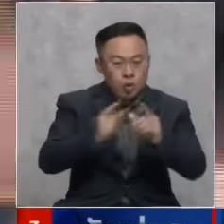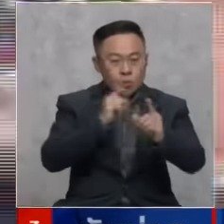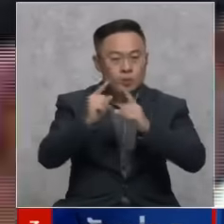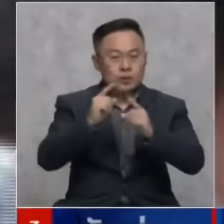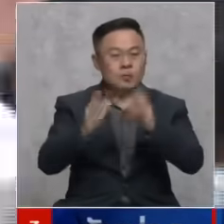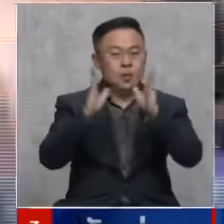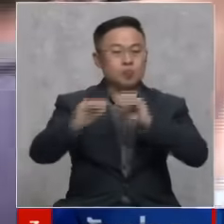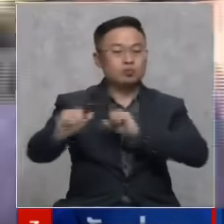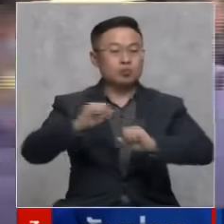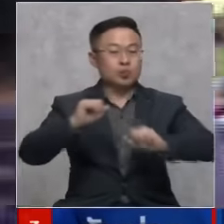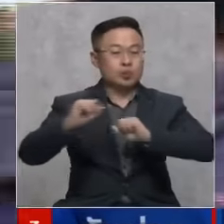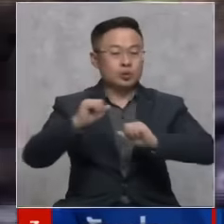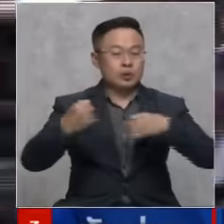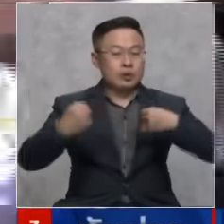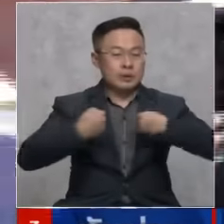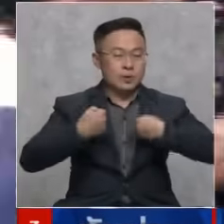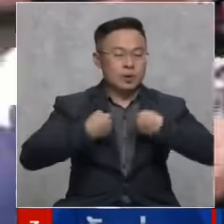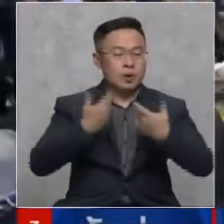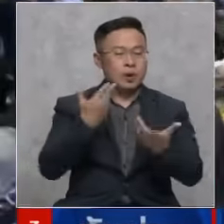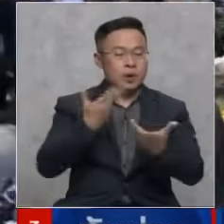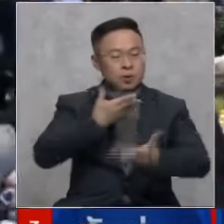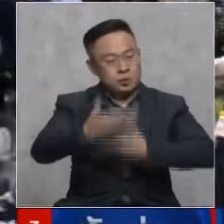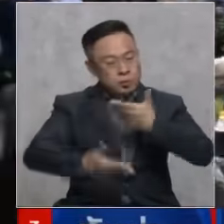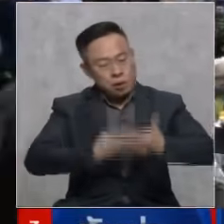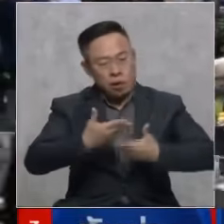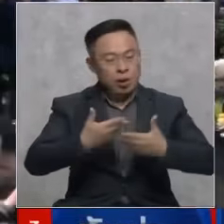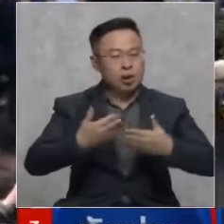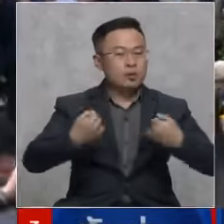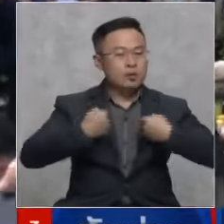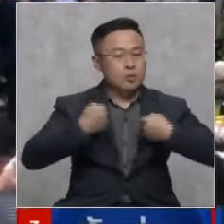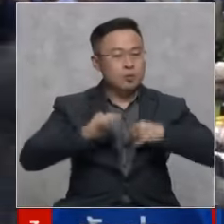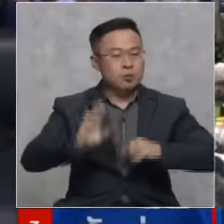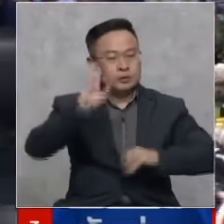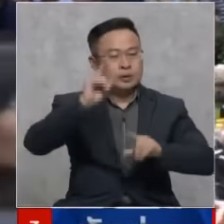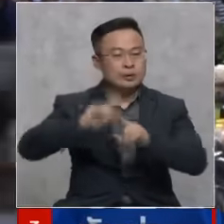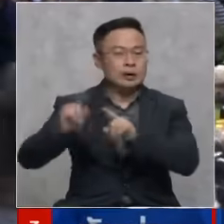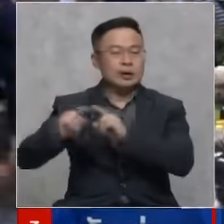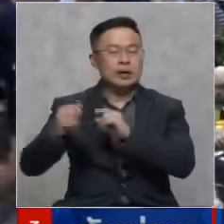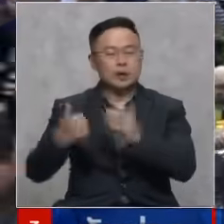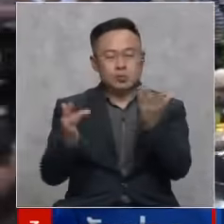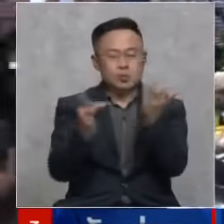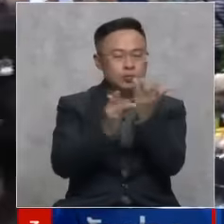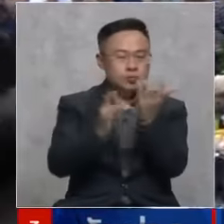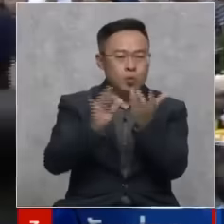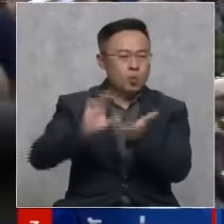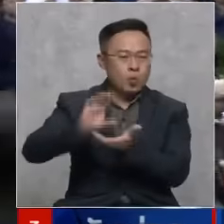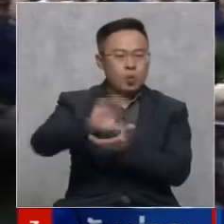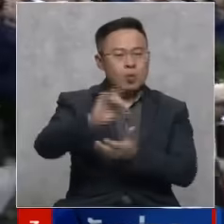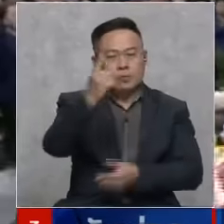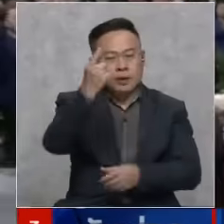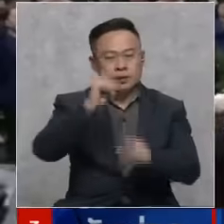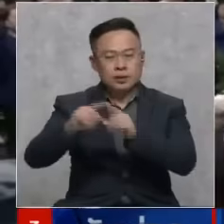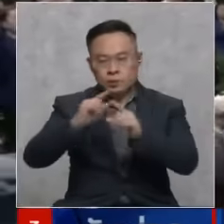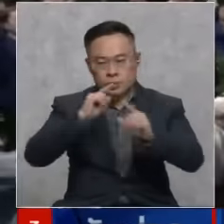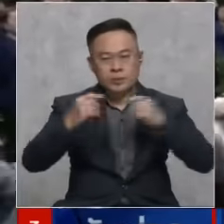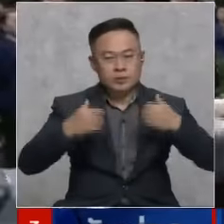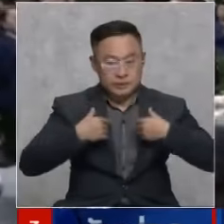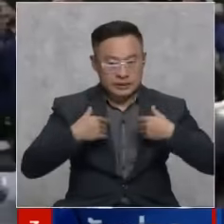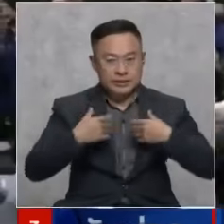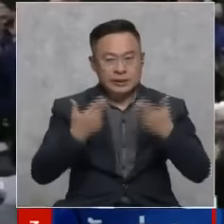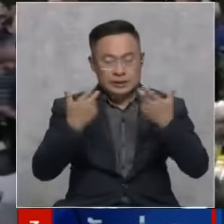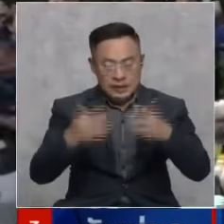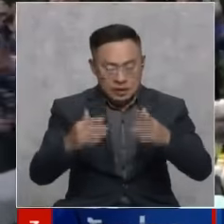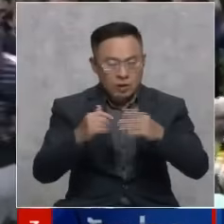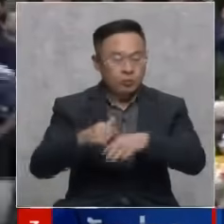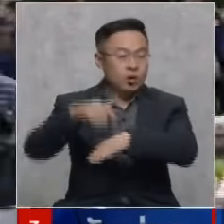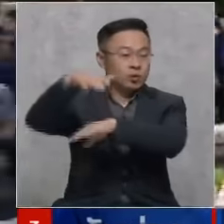ยกับคนรุ่นใหม่นะคะประเด็นเศรษฐกิจการท่องเที่ยวระบบขนส่งคมนาคมสังคมแล้วก็สิ่งแวดล้อมแล้วเห็นบอกว่าช่วงเย็น